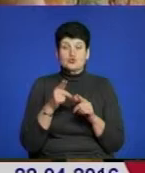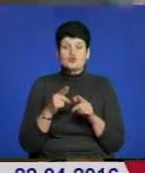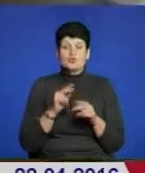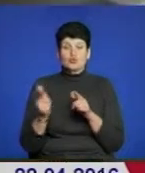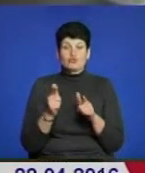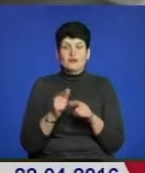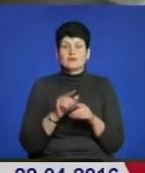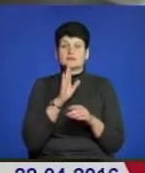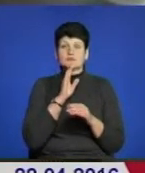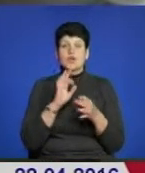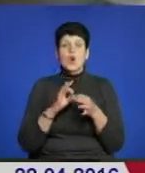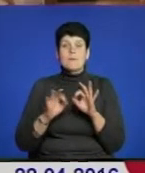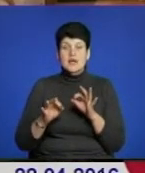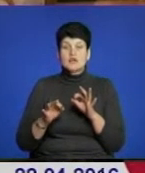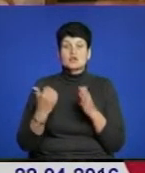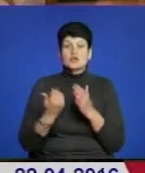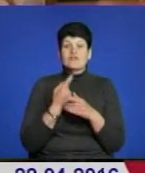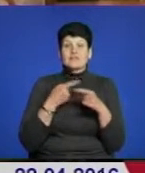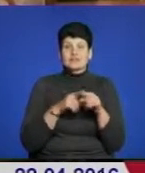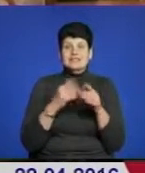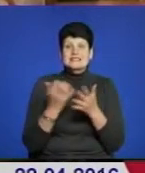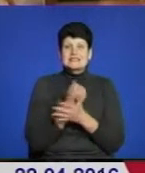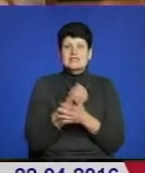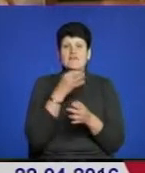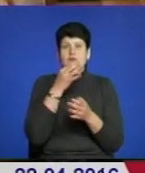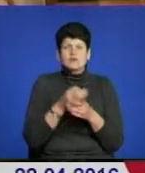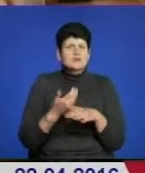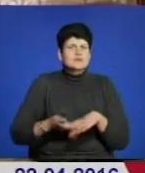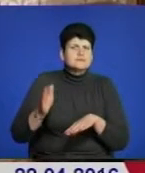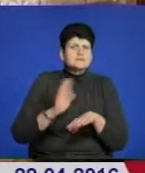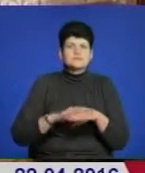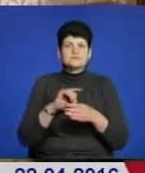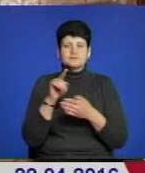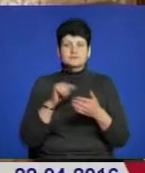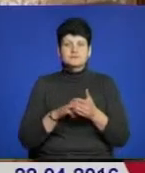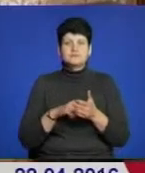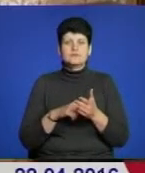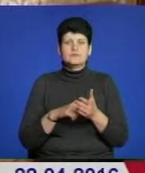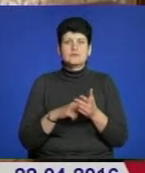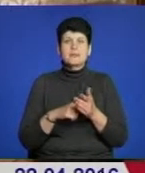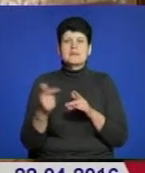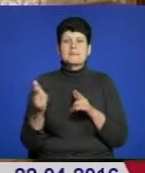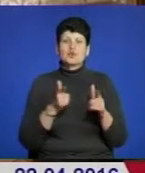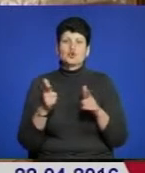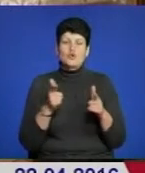олімпіади, завдяки новітнім технологіям знайшла відповіді на найскладніші питання. При підготовці до